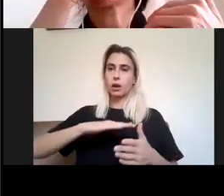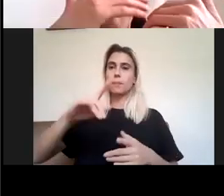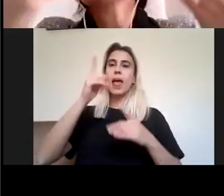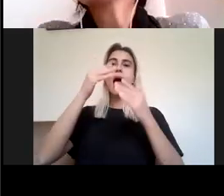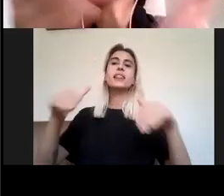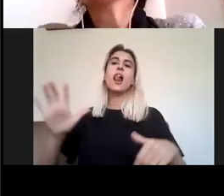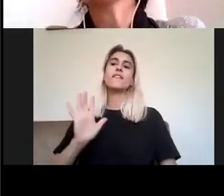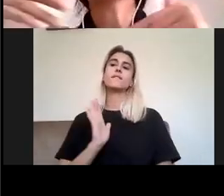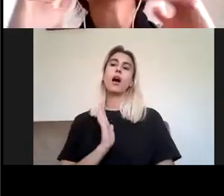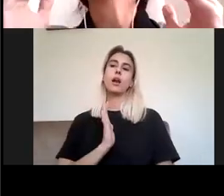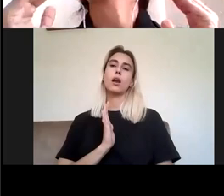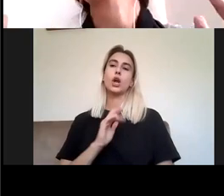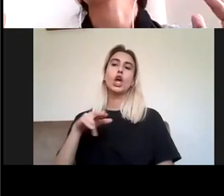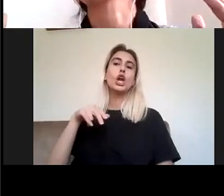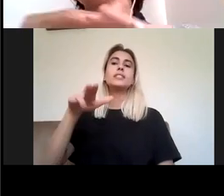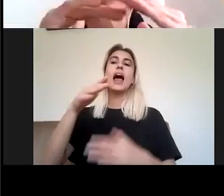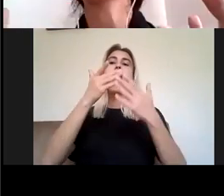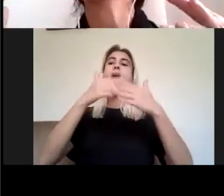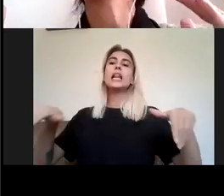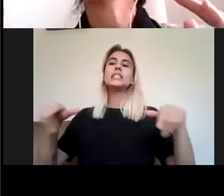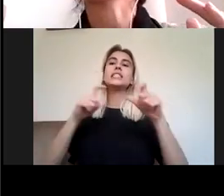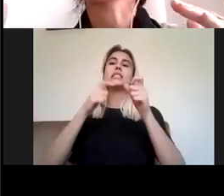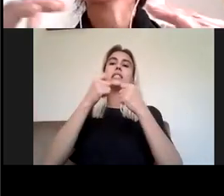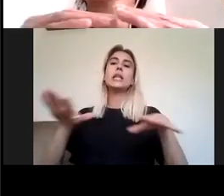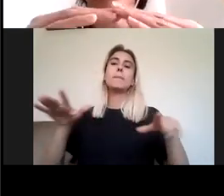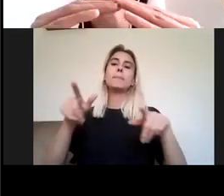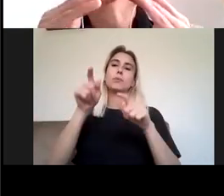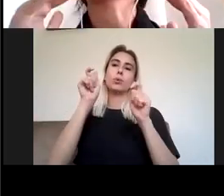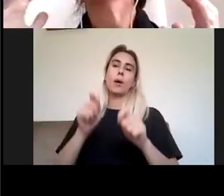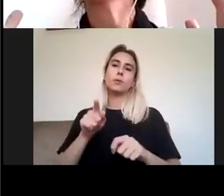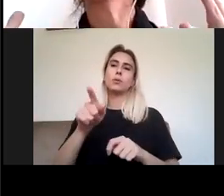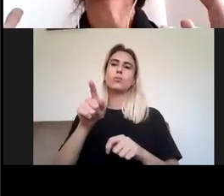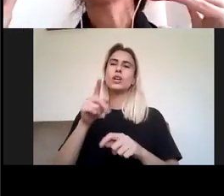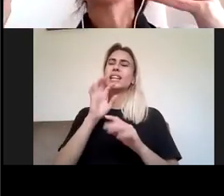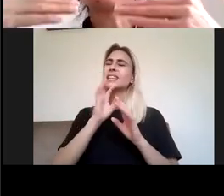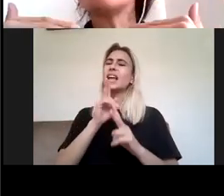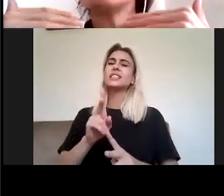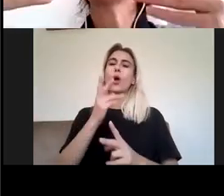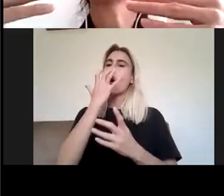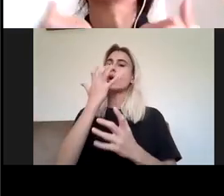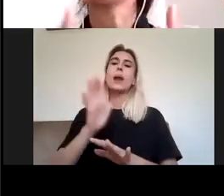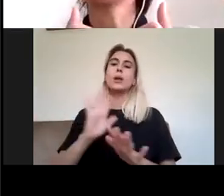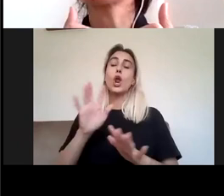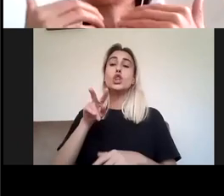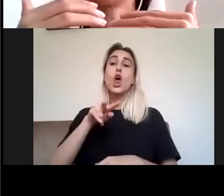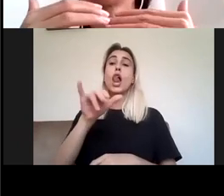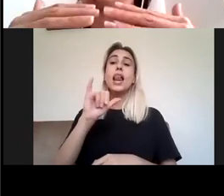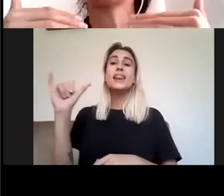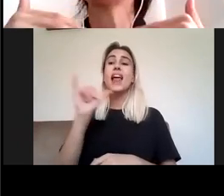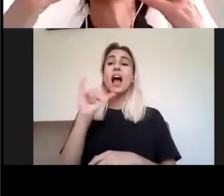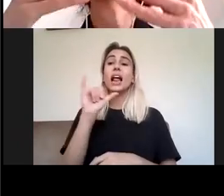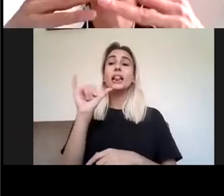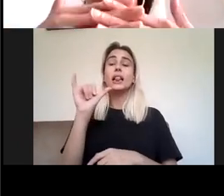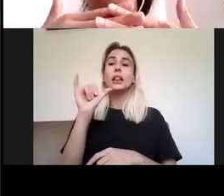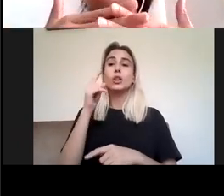Yani yürümenizi engelleyecek bir sistem kuruyoruz. Böyle bir yapı zaten kesinlikle önerilmiyor. Yola yakın, kullandığınız alanları